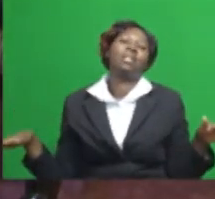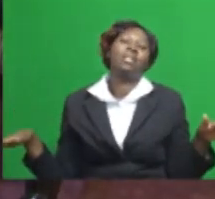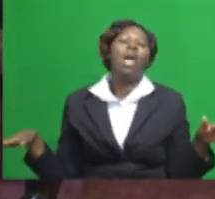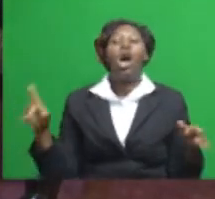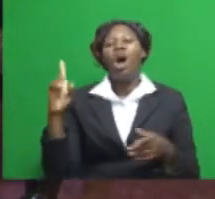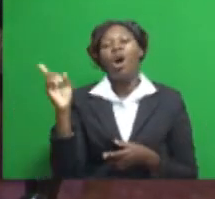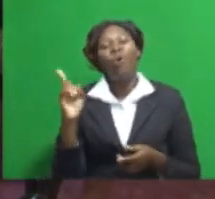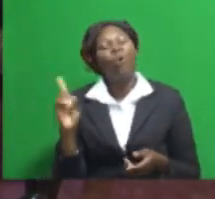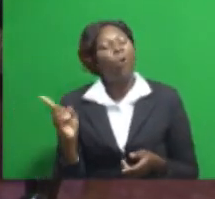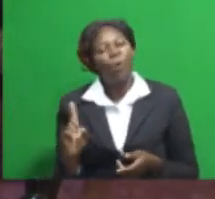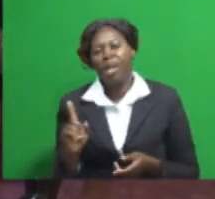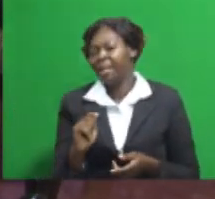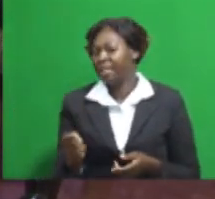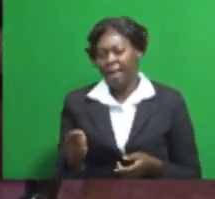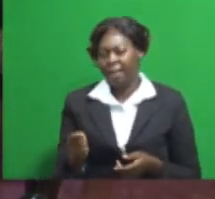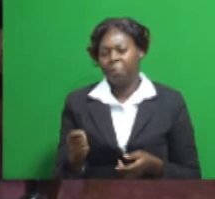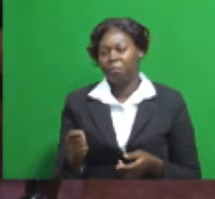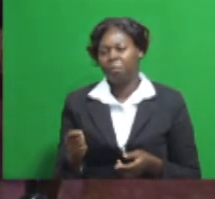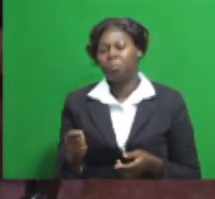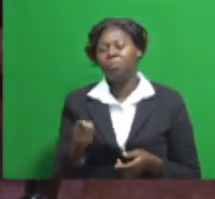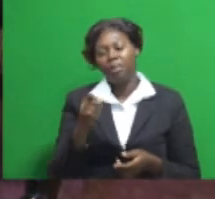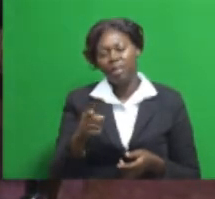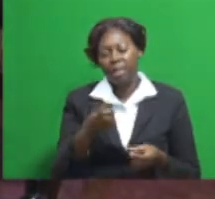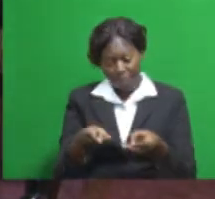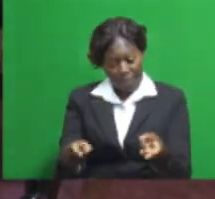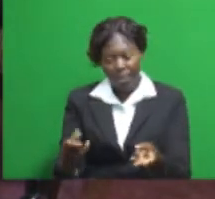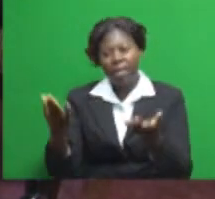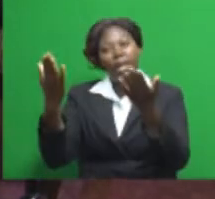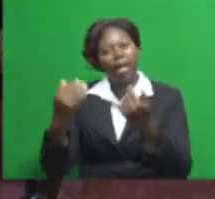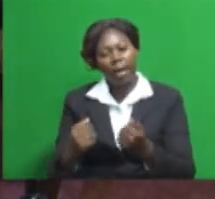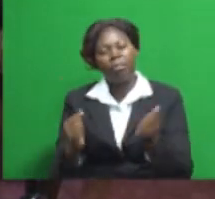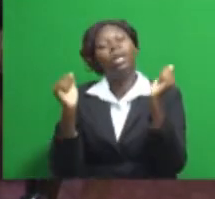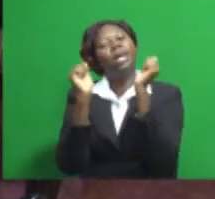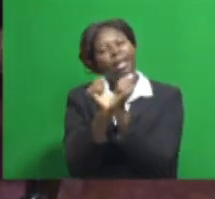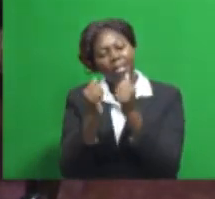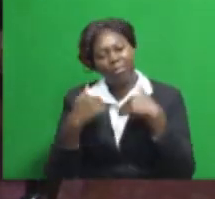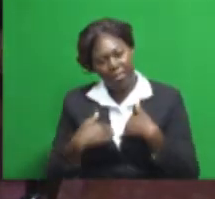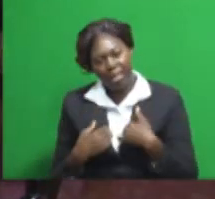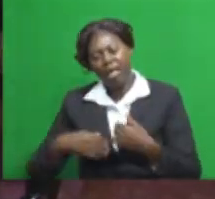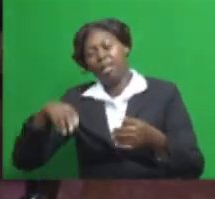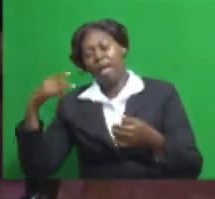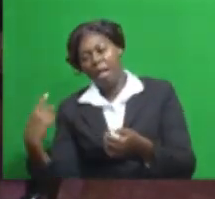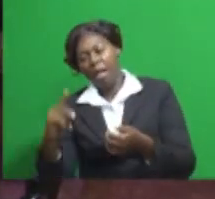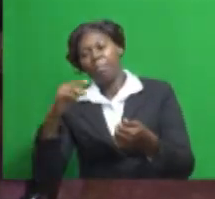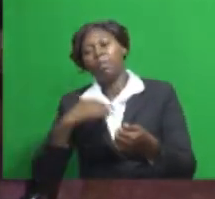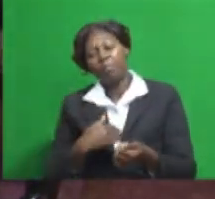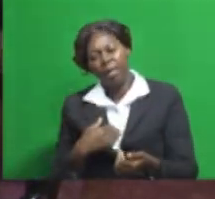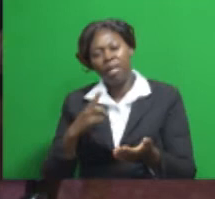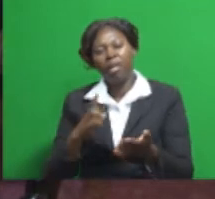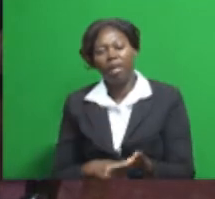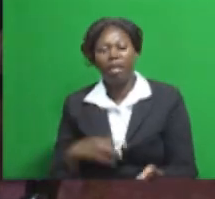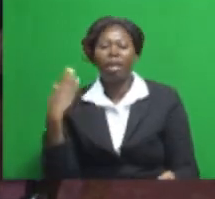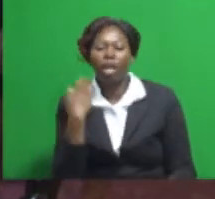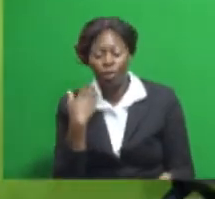zvavauya kuzoita vana ava kuzvikundibata nekundirova nekundiuraya Mwari zvakafanira kuti zviitike Mwari ari kutotendera Mwari ari